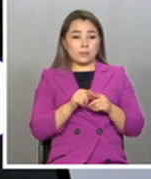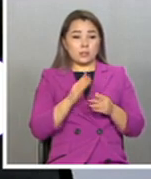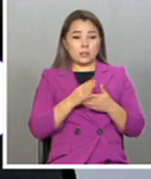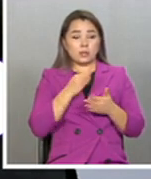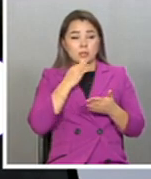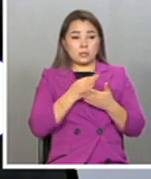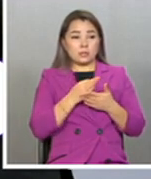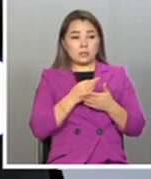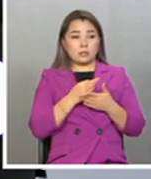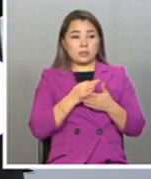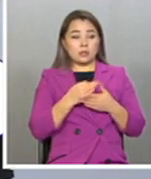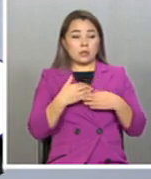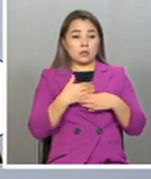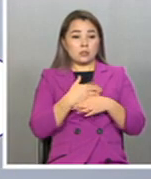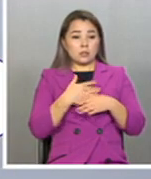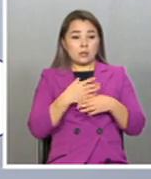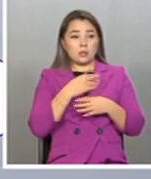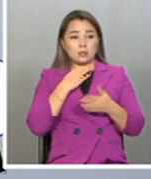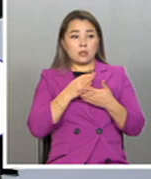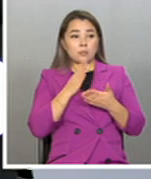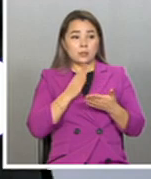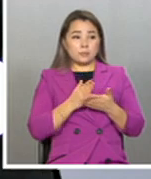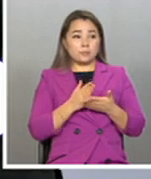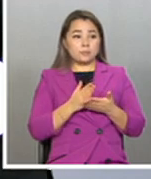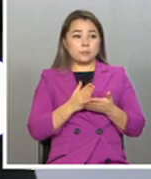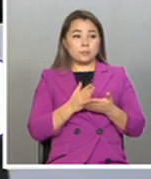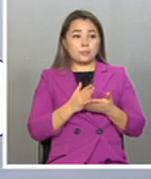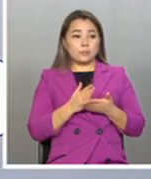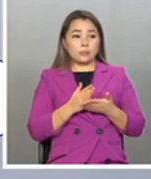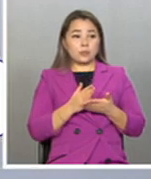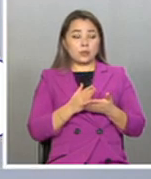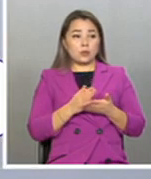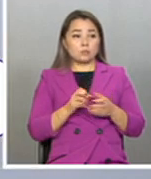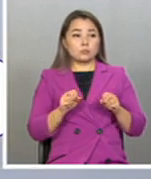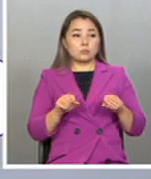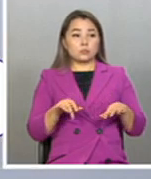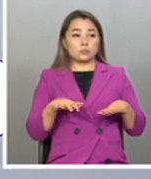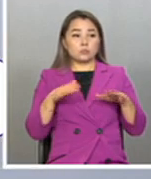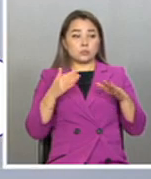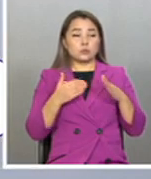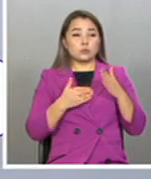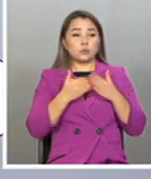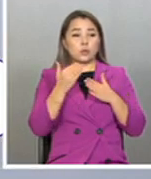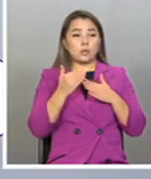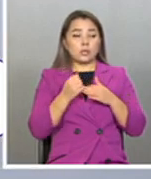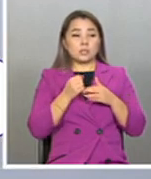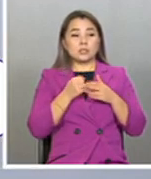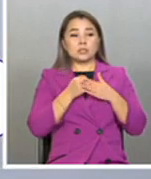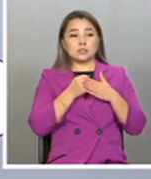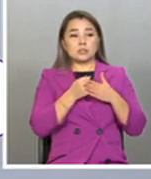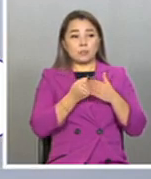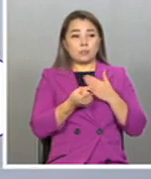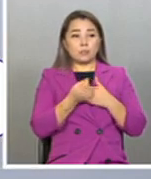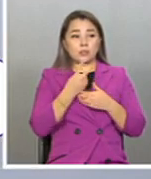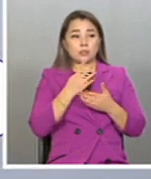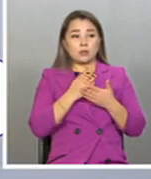білікте қозғалысқа келеді деген сөз. Және бу қазандығына жоғарғы қысымда пайда болған бу сопла деп